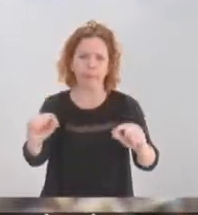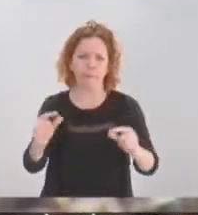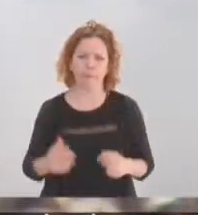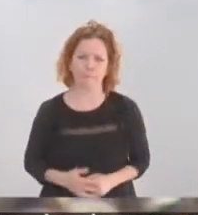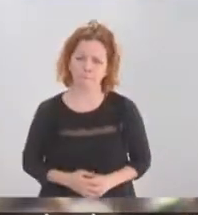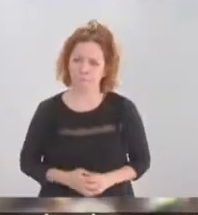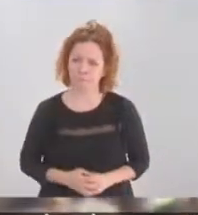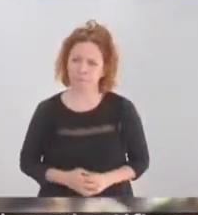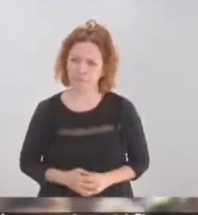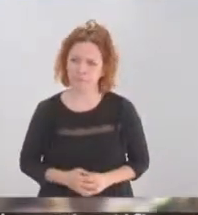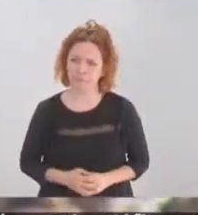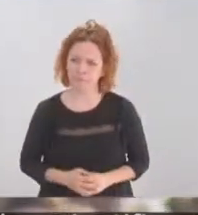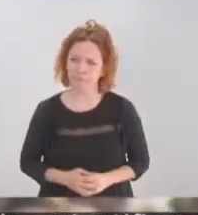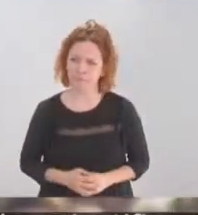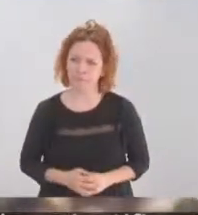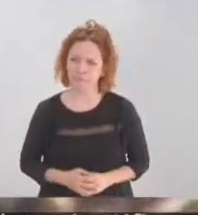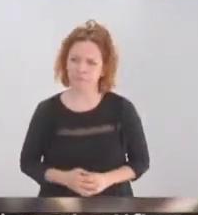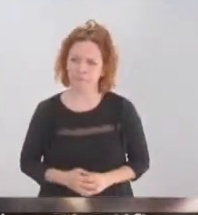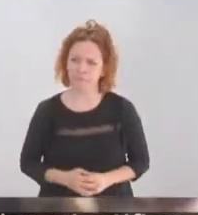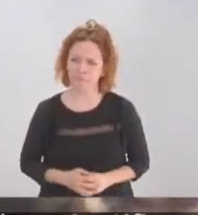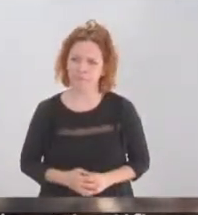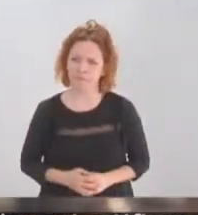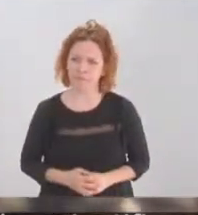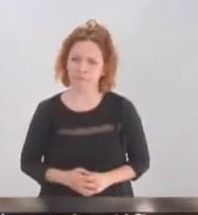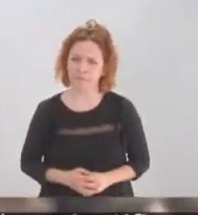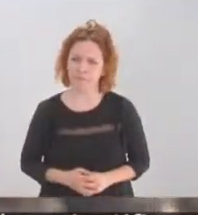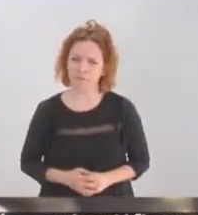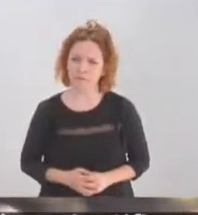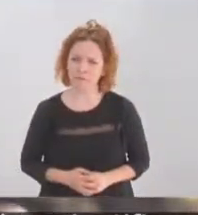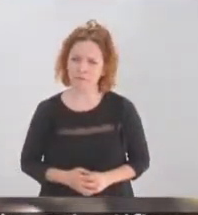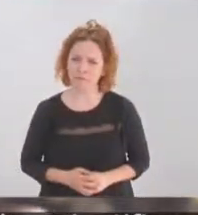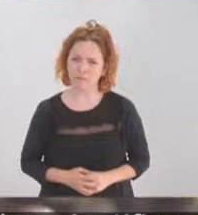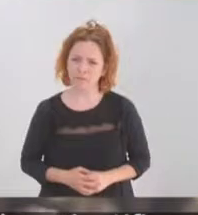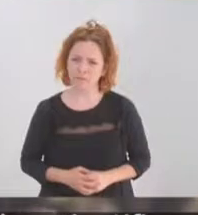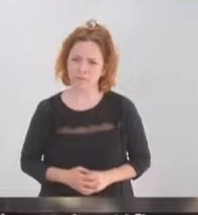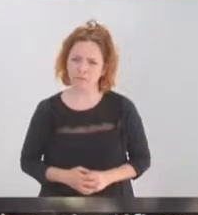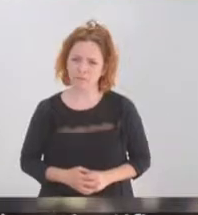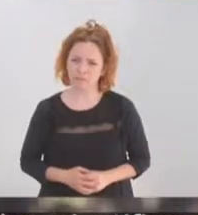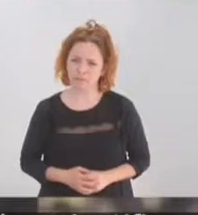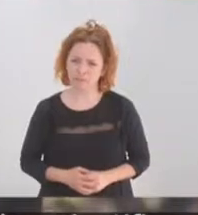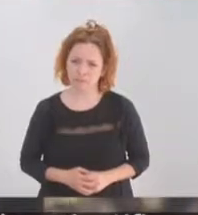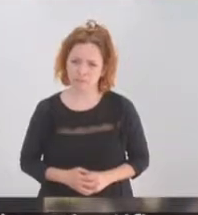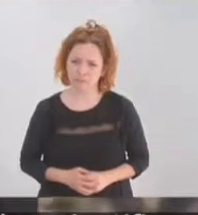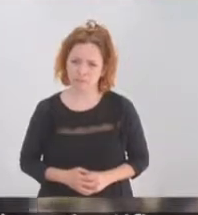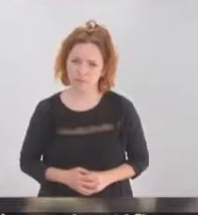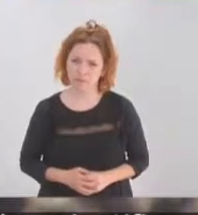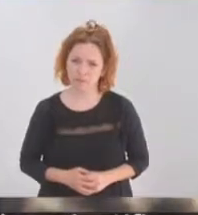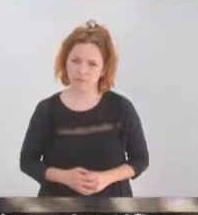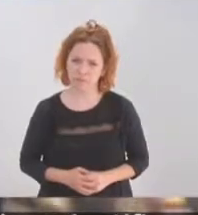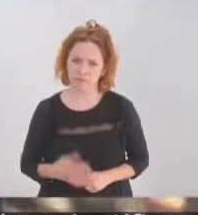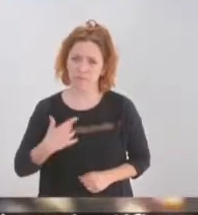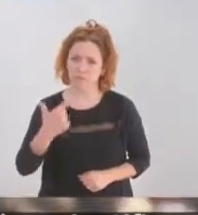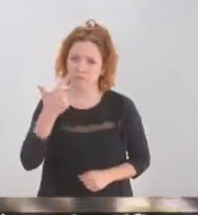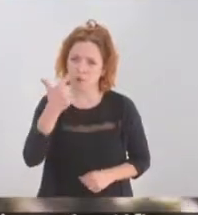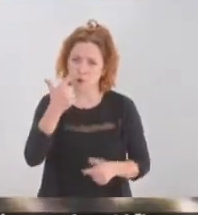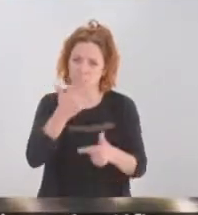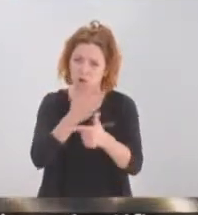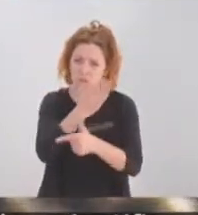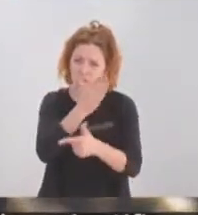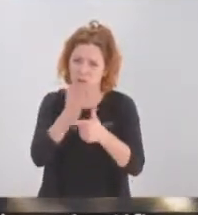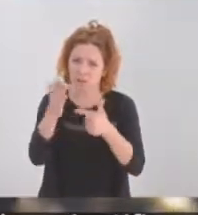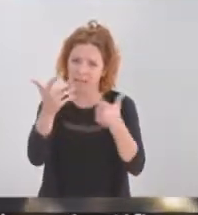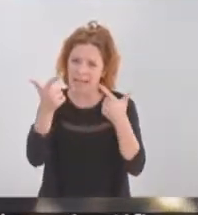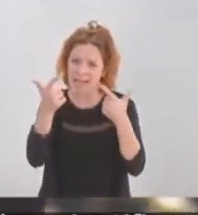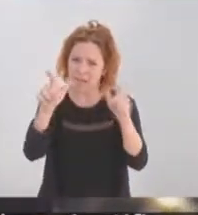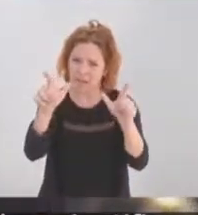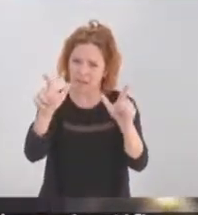et vous ayant parlé de ces deux libertés essentielles qui concourent à la formation de la liberté